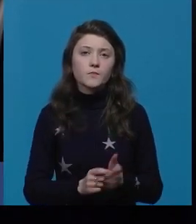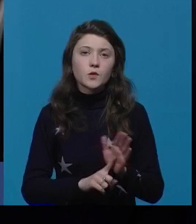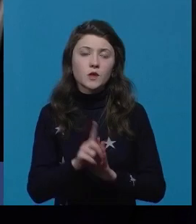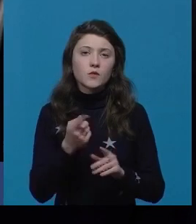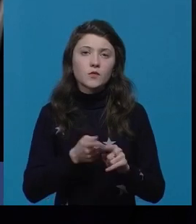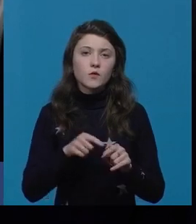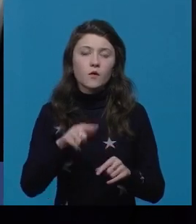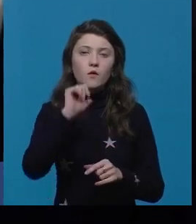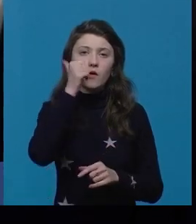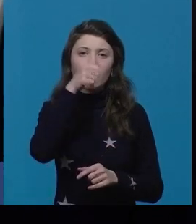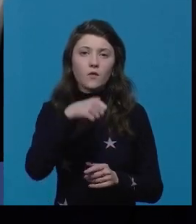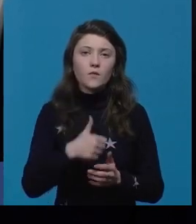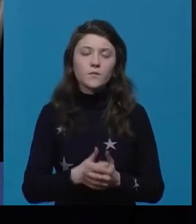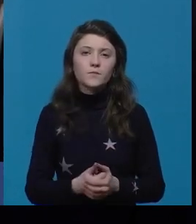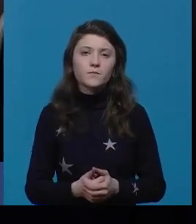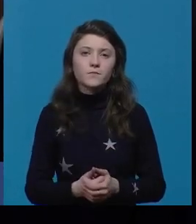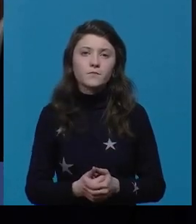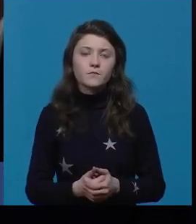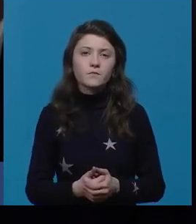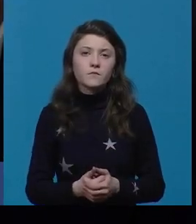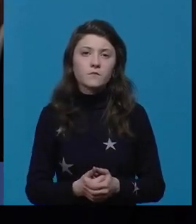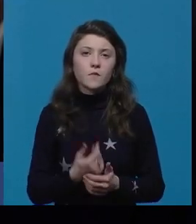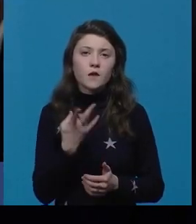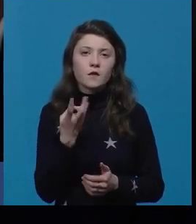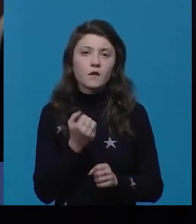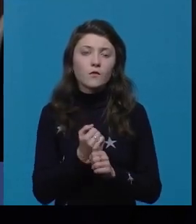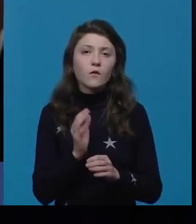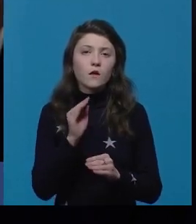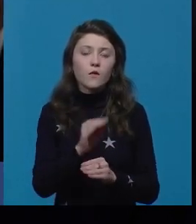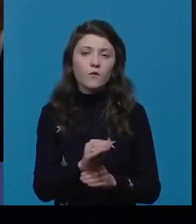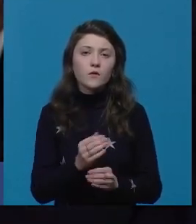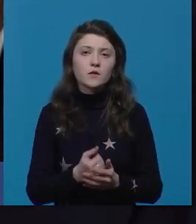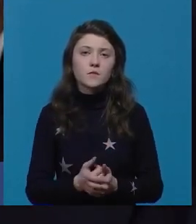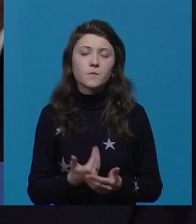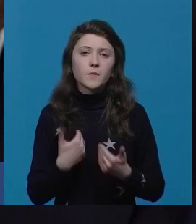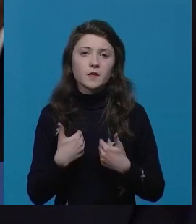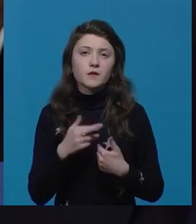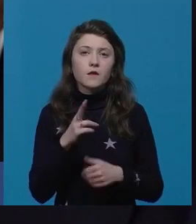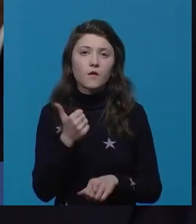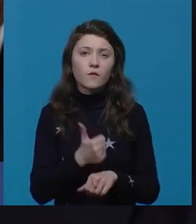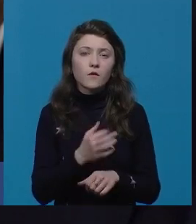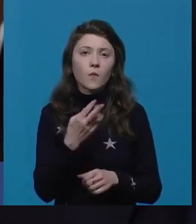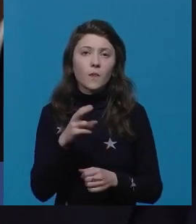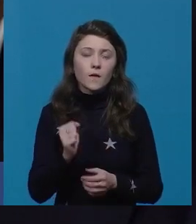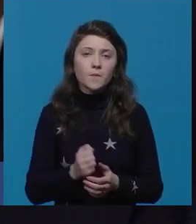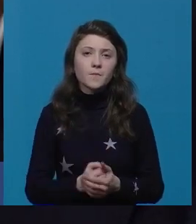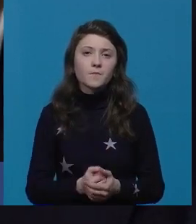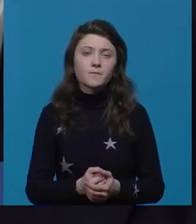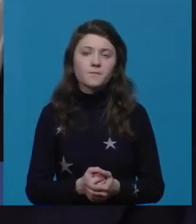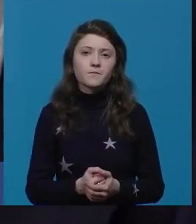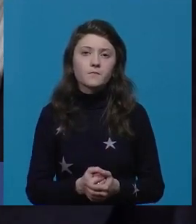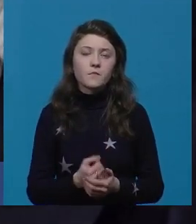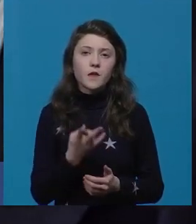року не донараховується, знов-таки, мені як голові ОДА, не